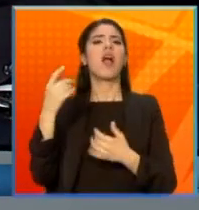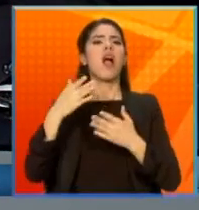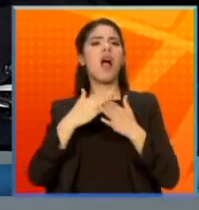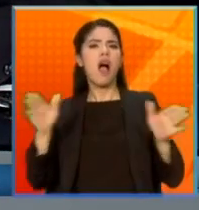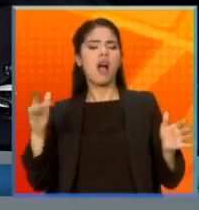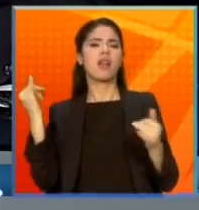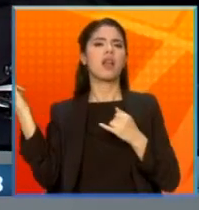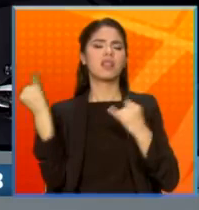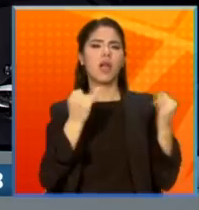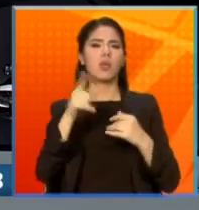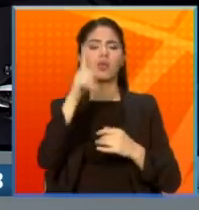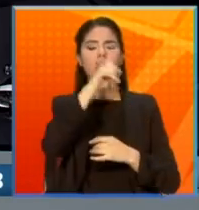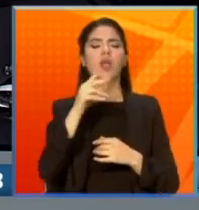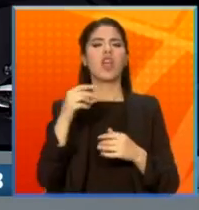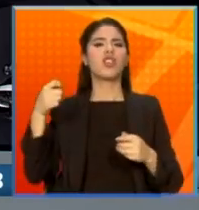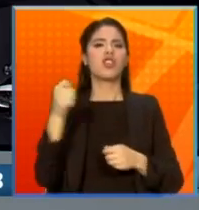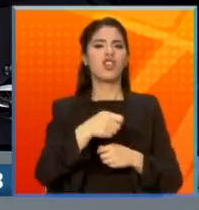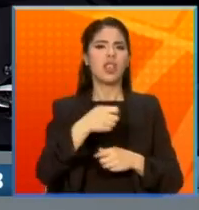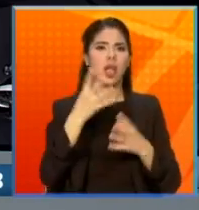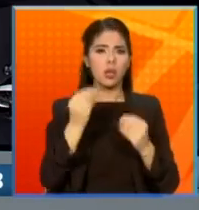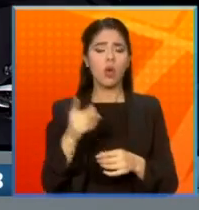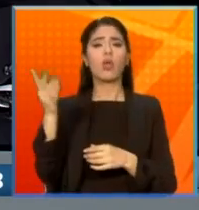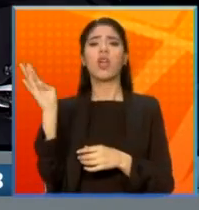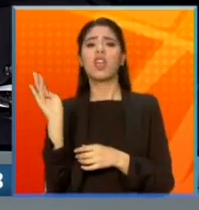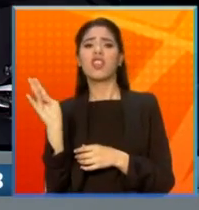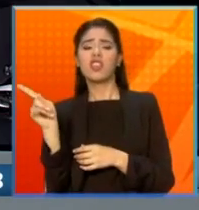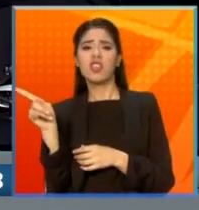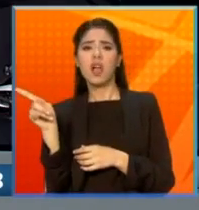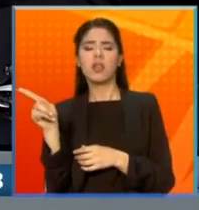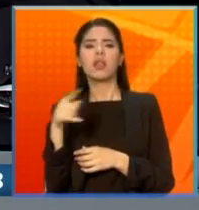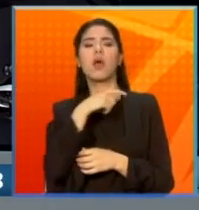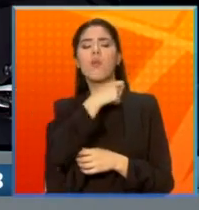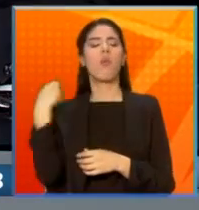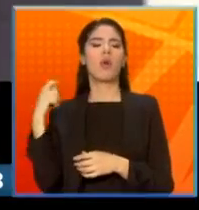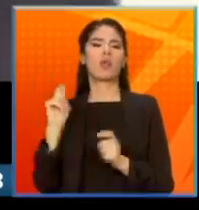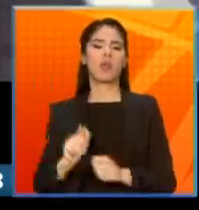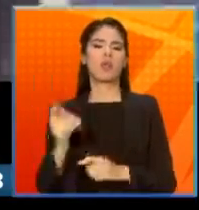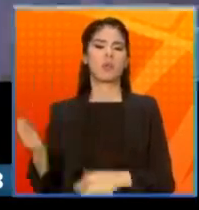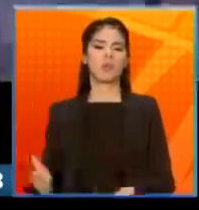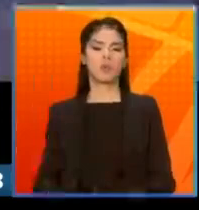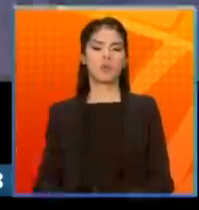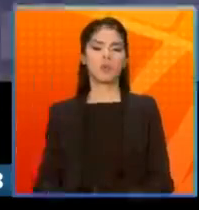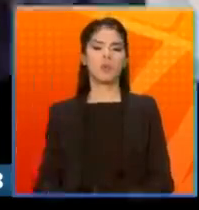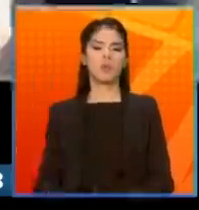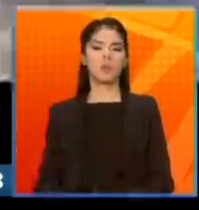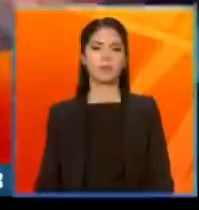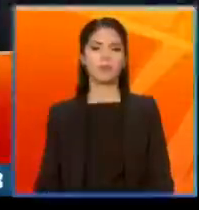tartışması cinayetle bitti. Genç kadın ayrılmak isteyen nişanlısının boğazını kesti.